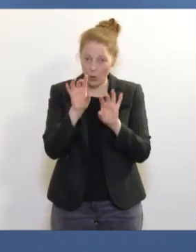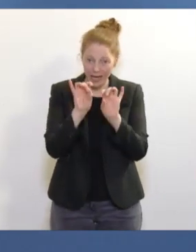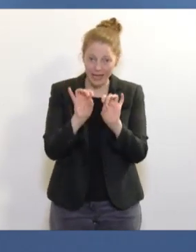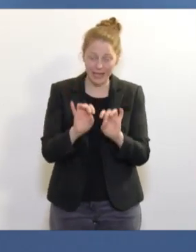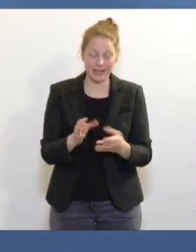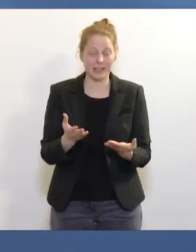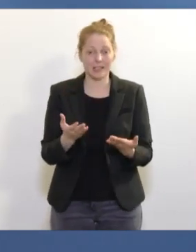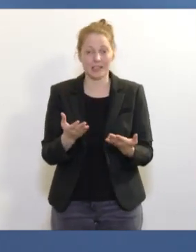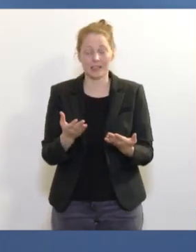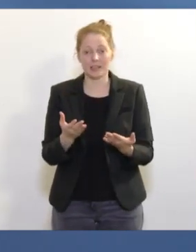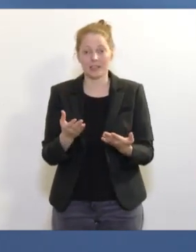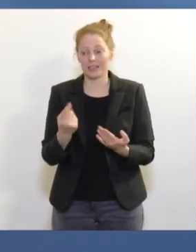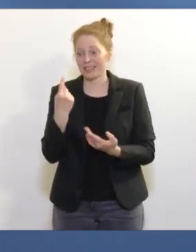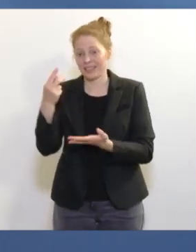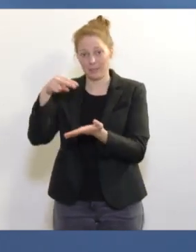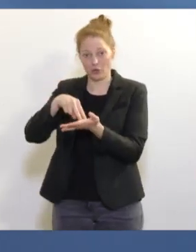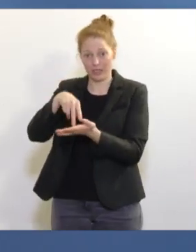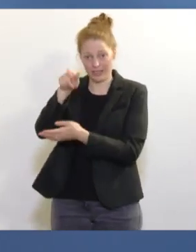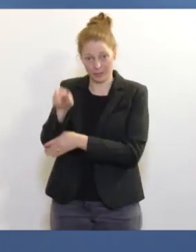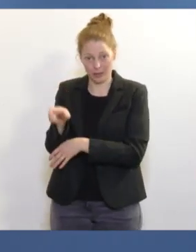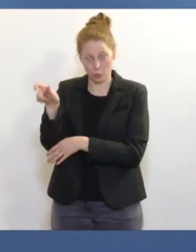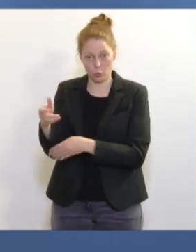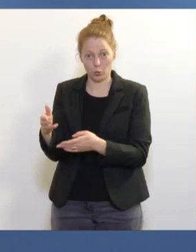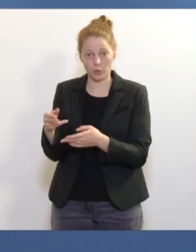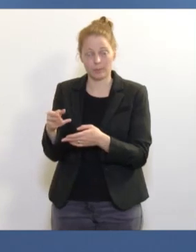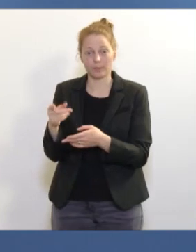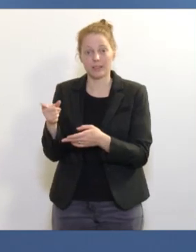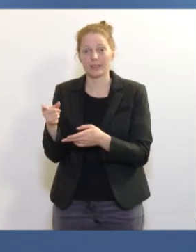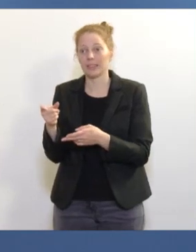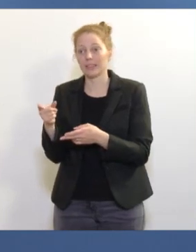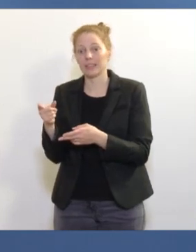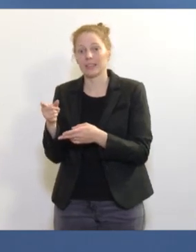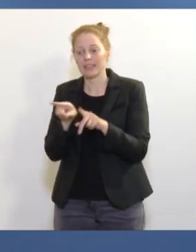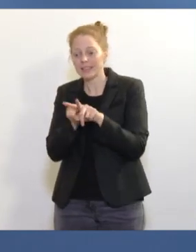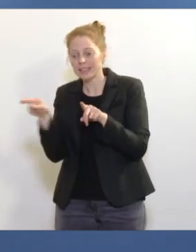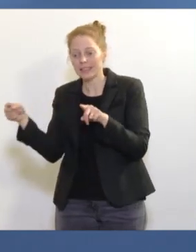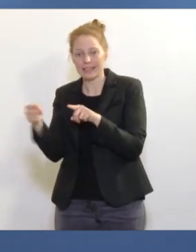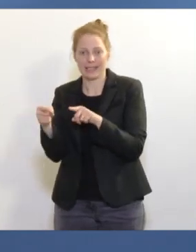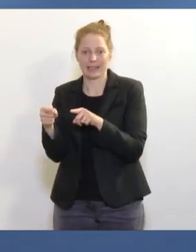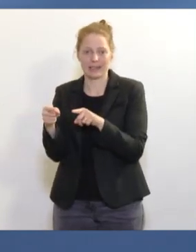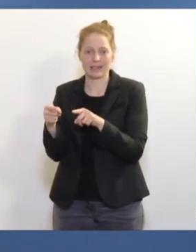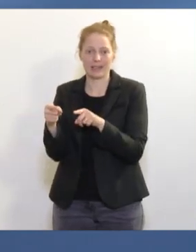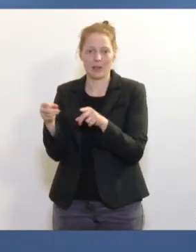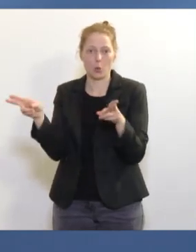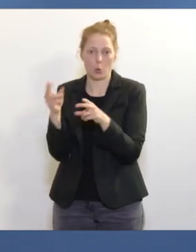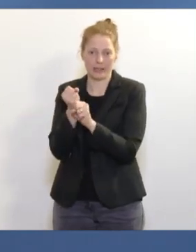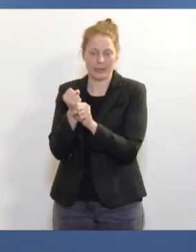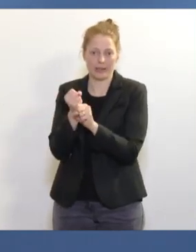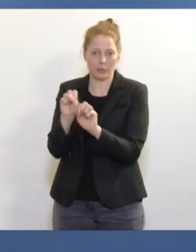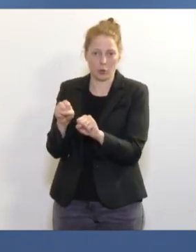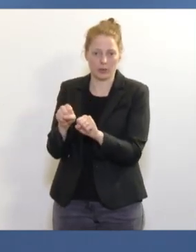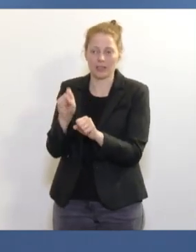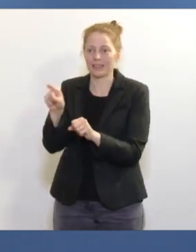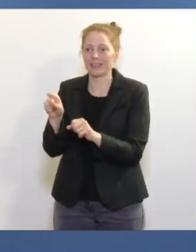die Independenten ja indirekt aber über den Chômage partiell profitieren, weil sie praktisch ihr